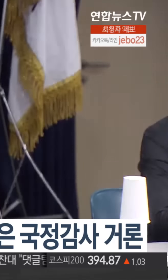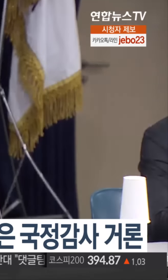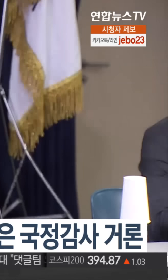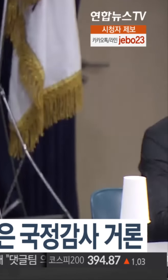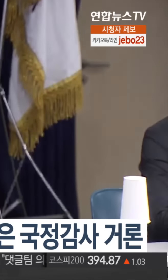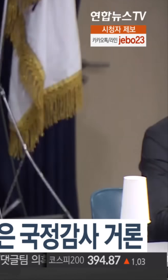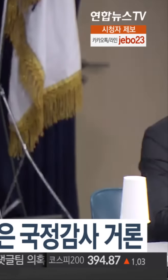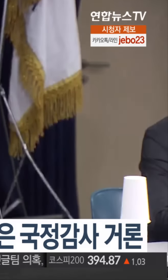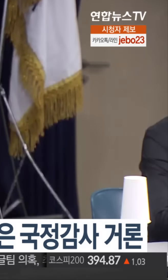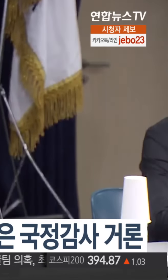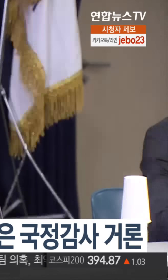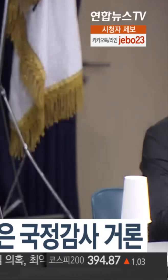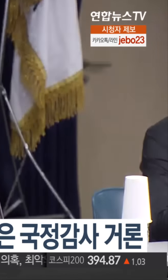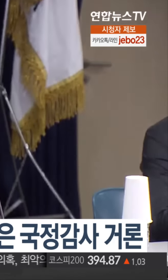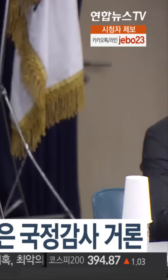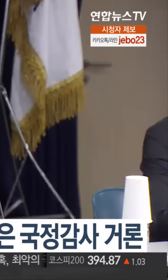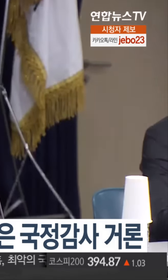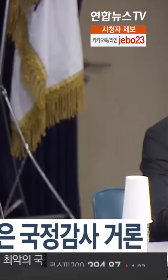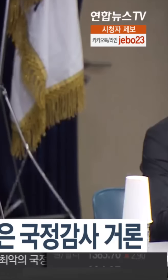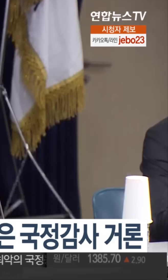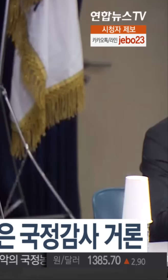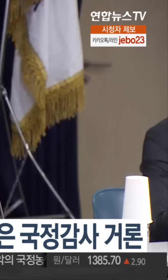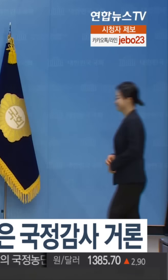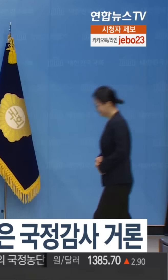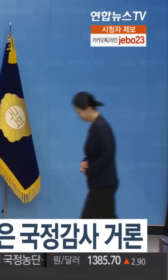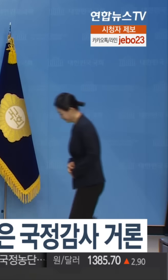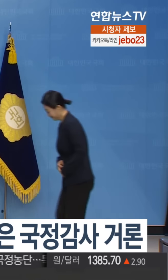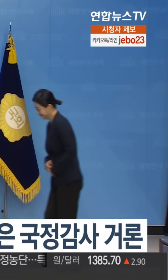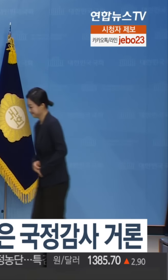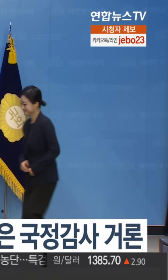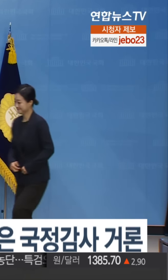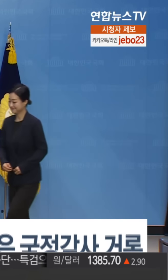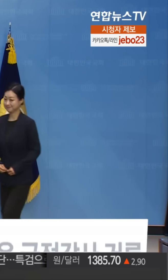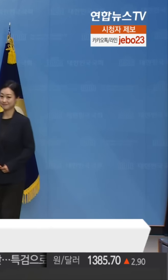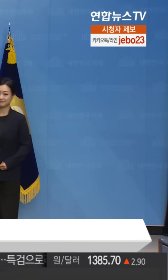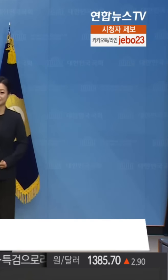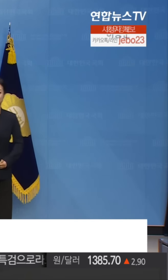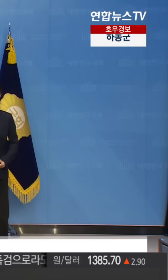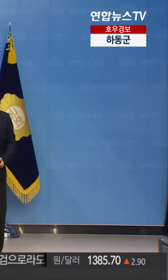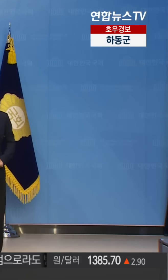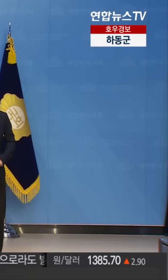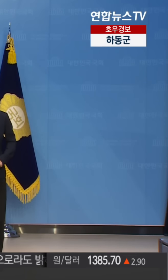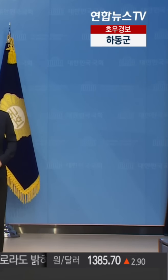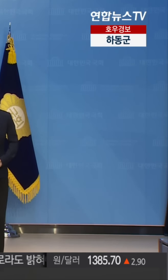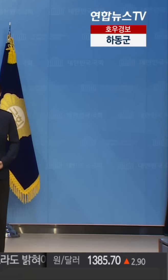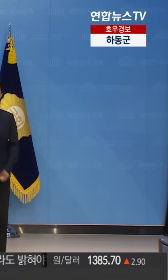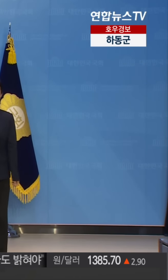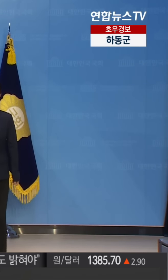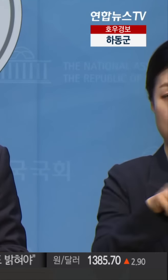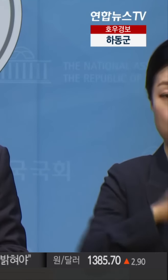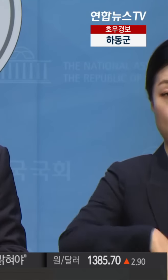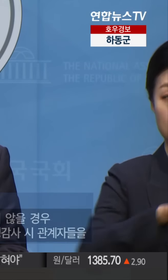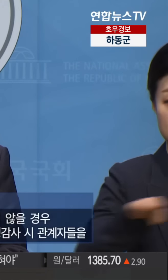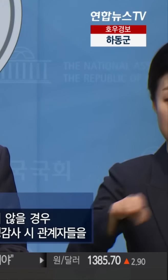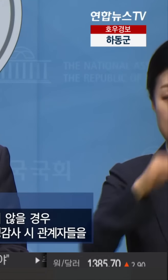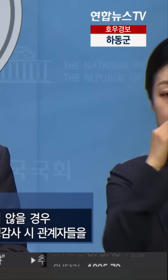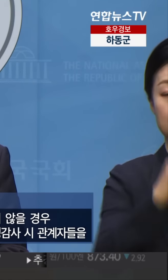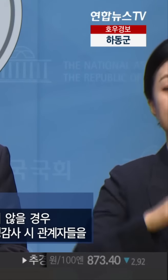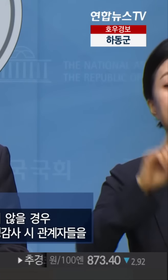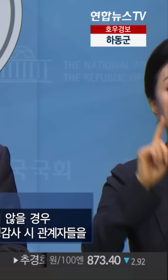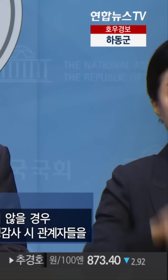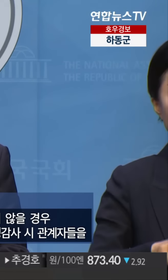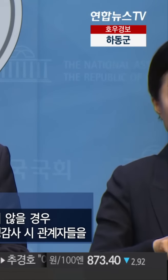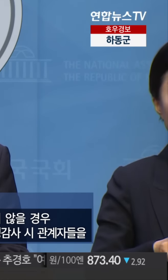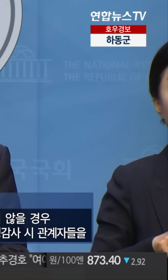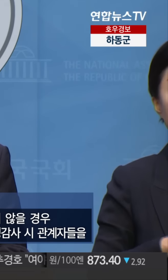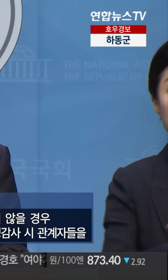배임과 업무방해 등의 혐의로 경찰에 재차 고발했고 정치권에서는 국정감사까지 거론하고 있습니다.